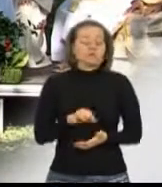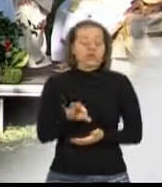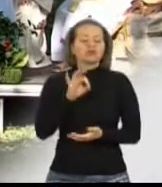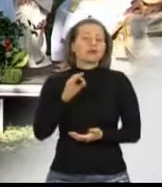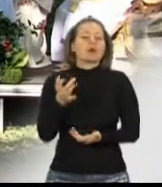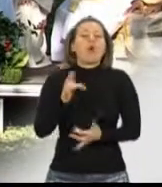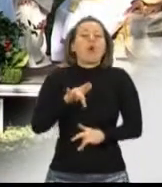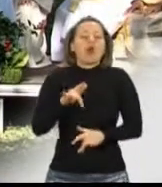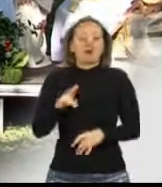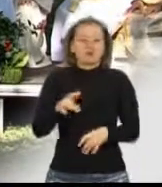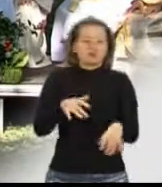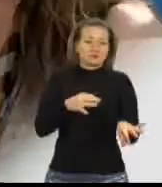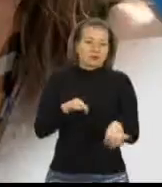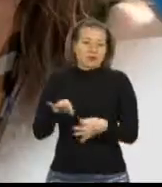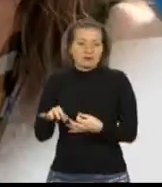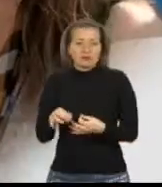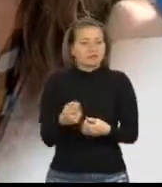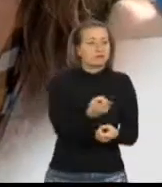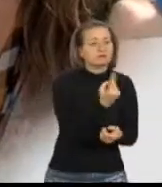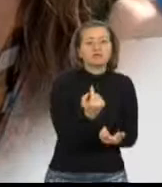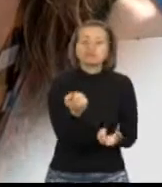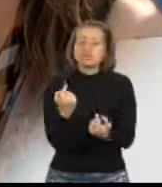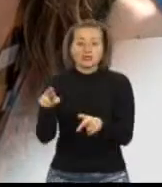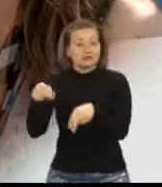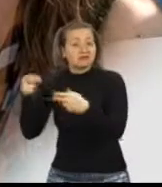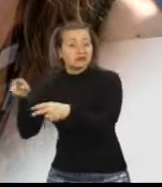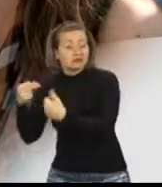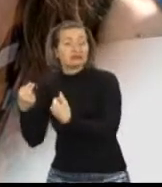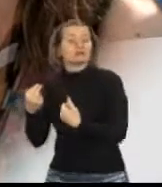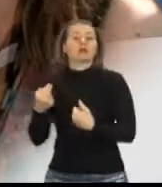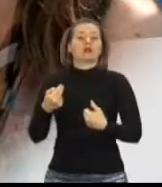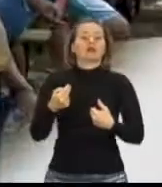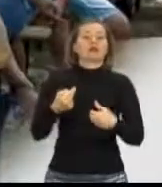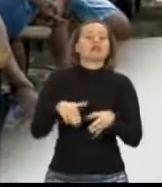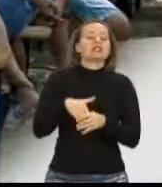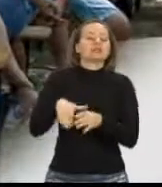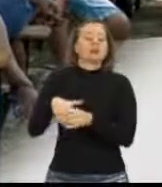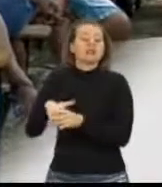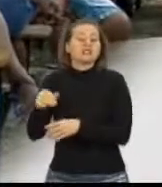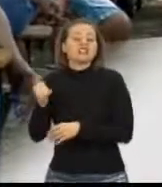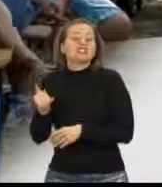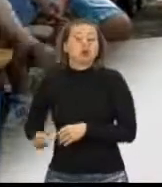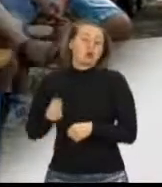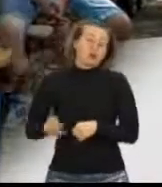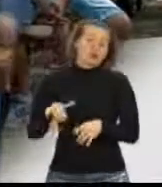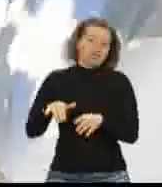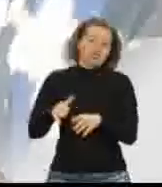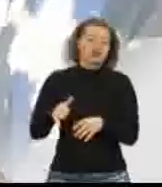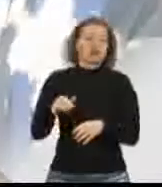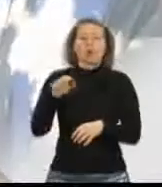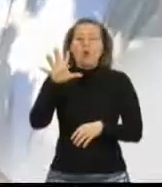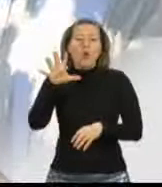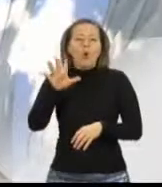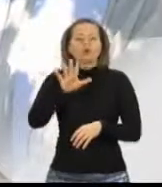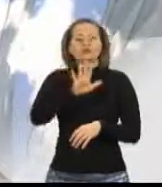hogy hol rendezünk ezeket, attól függően hívunk résztvevőket. A Kárpát-medence 5 országában, minden nagyobb